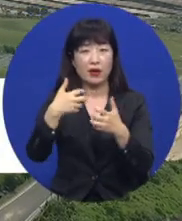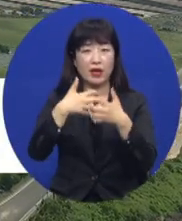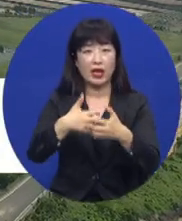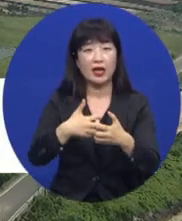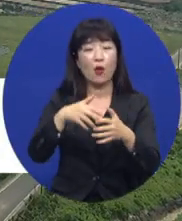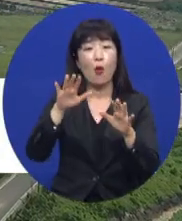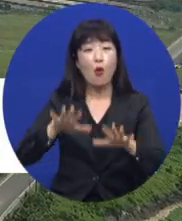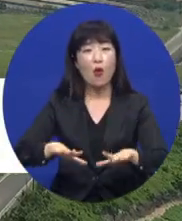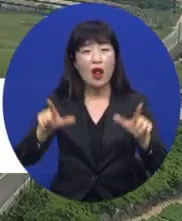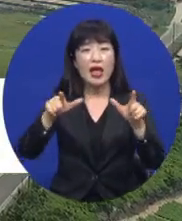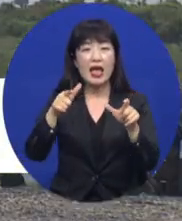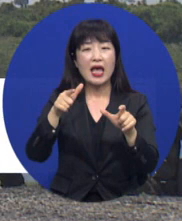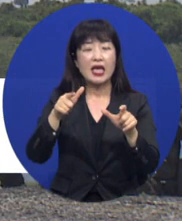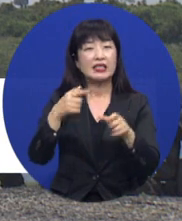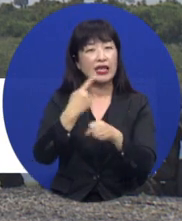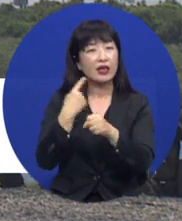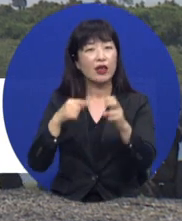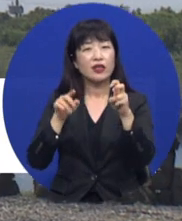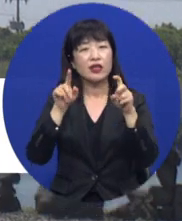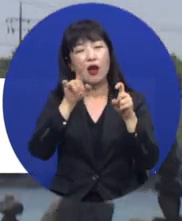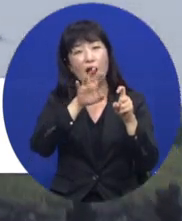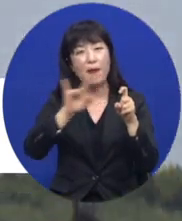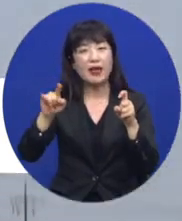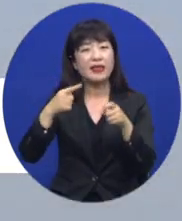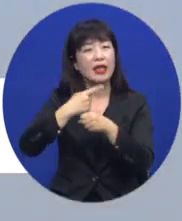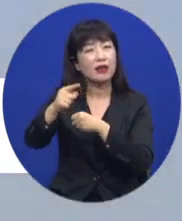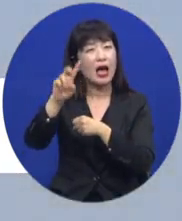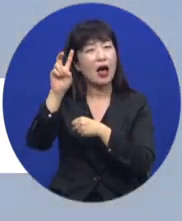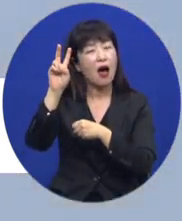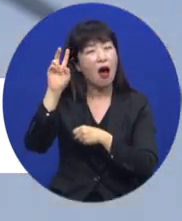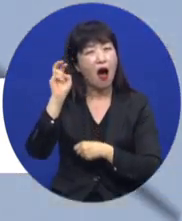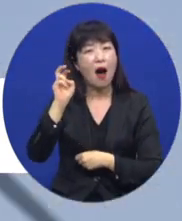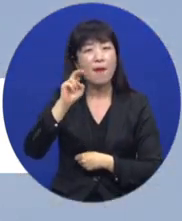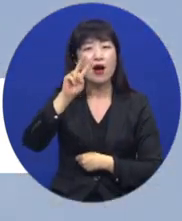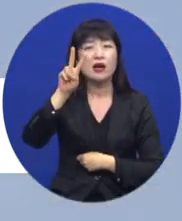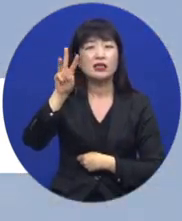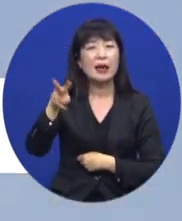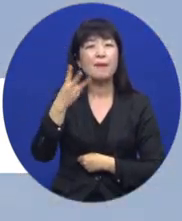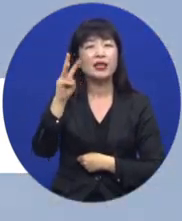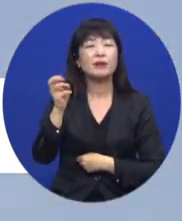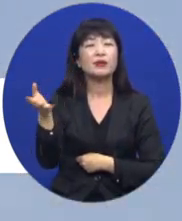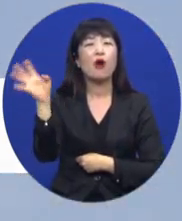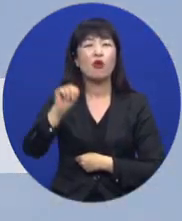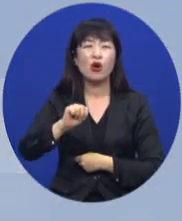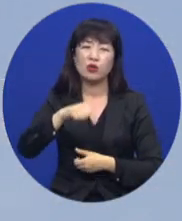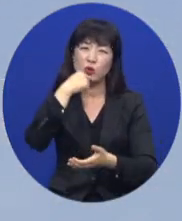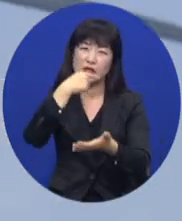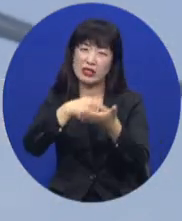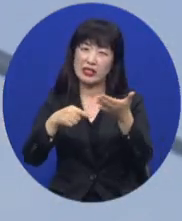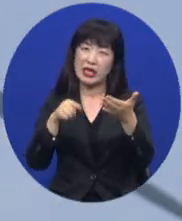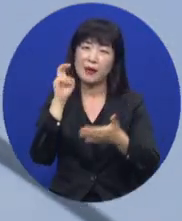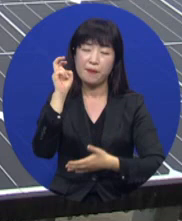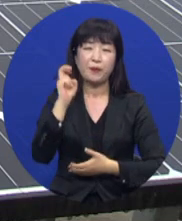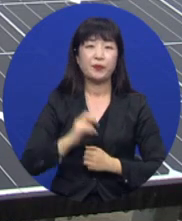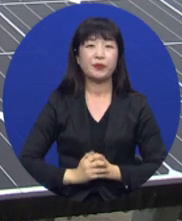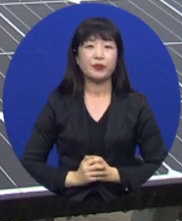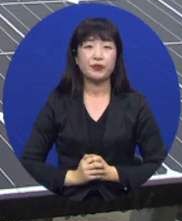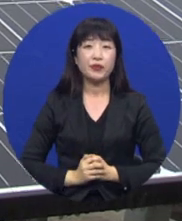올해는 지난해보다 10배 내년에는 더 늘어 약 330억원 의 손실이 발생할 것으로 예측했습니다